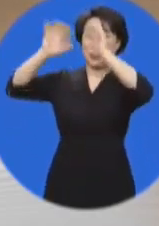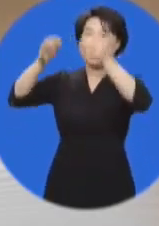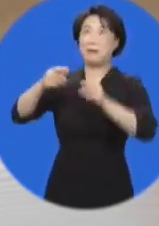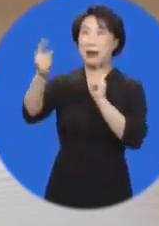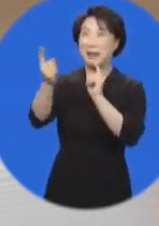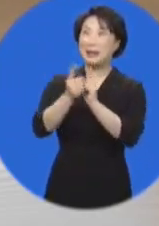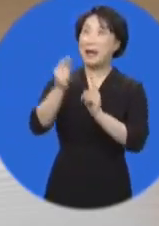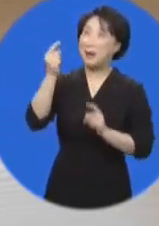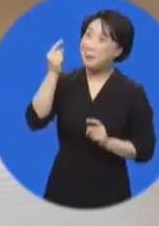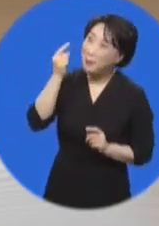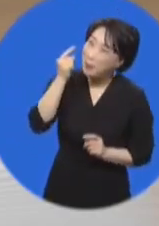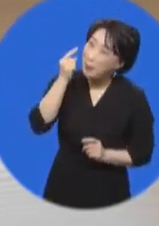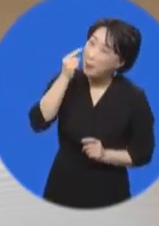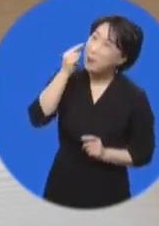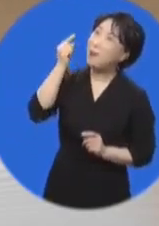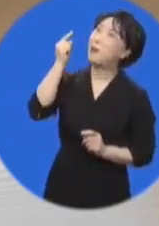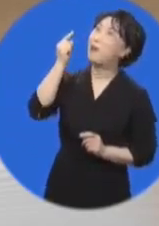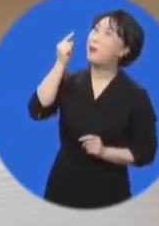천국에서